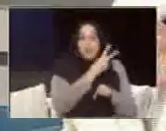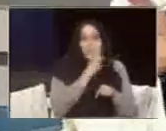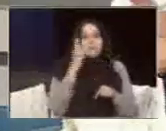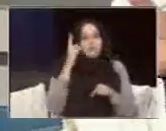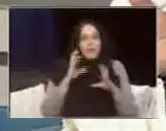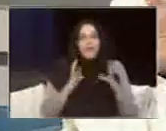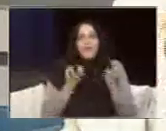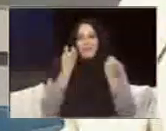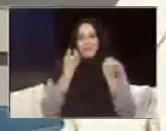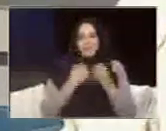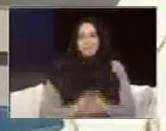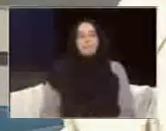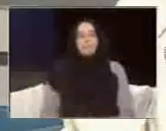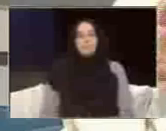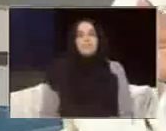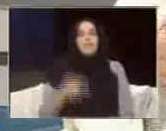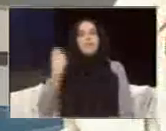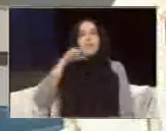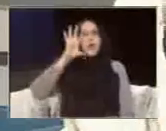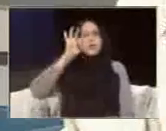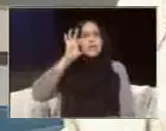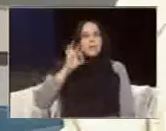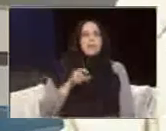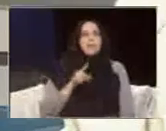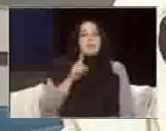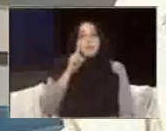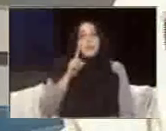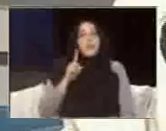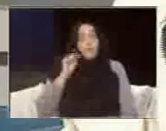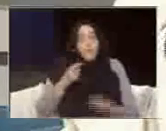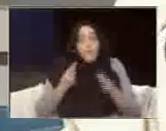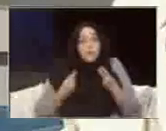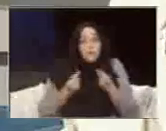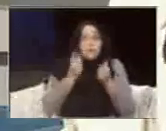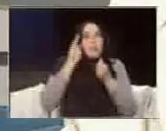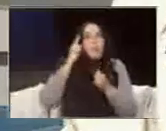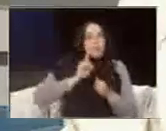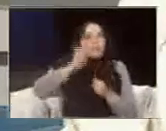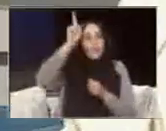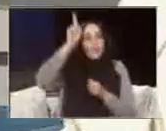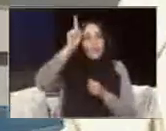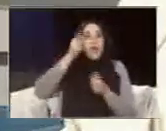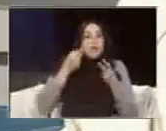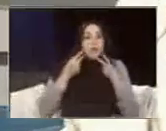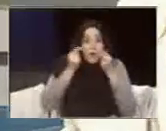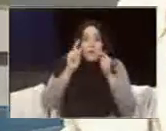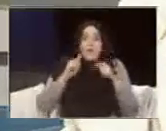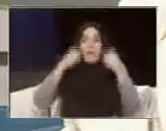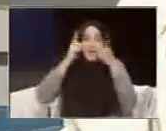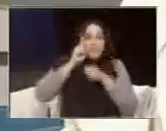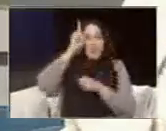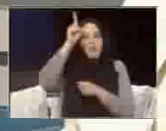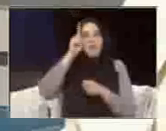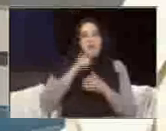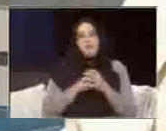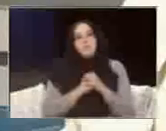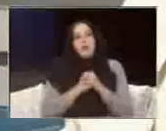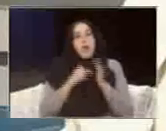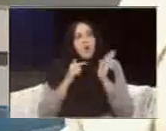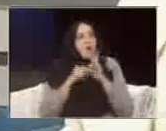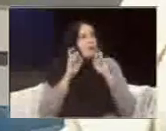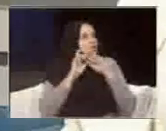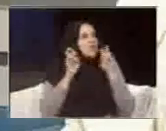خلقنا زوجين. وبعدين الآية 50 رب يقول ففروا إلى الله، ففروا إلى مكان الإنسان وهو يبحث عن هذه الحقيقة